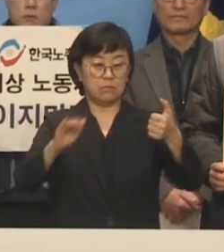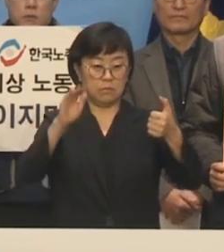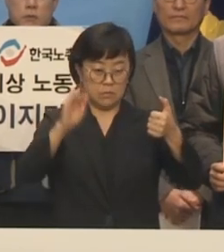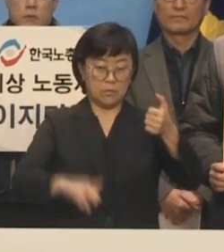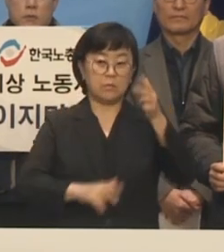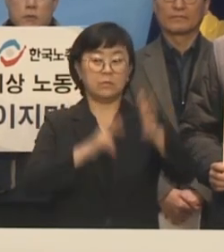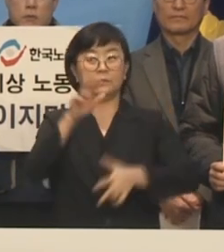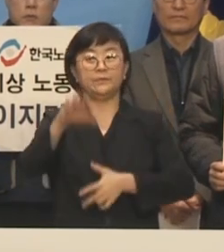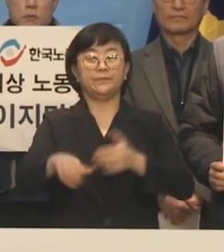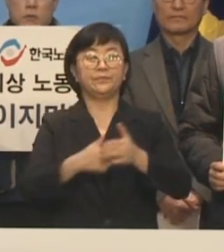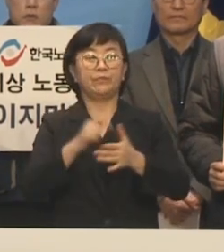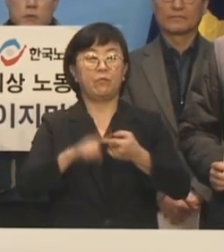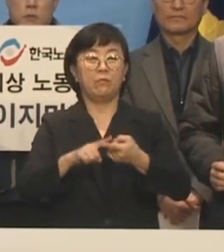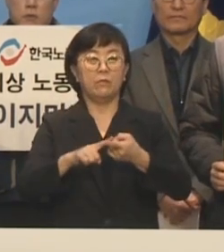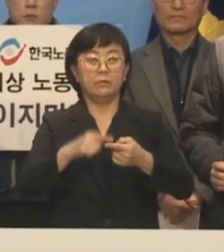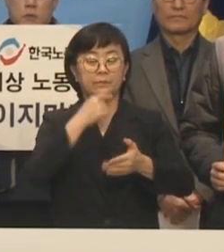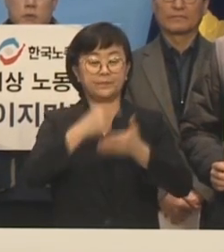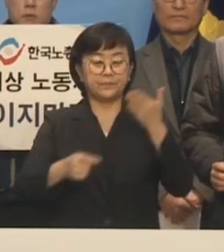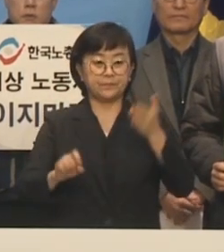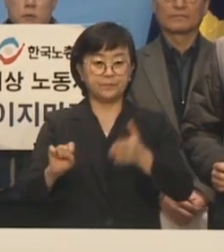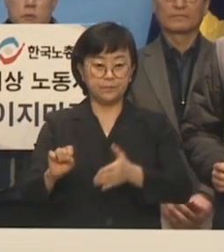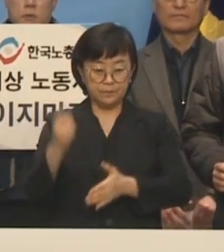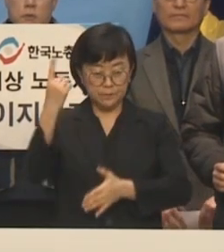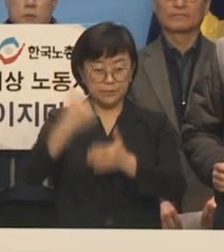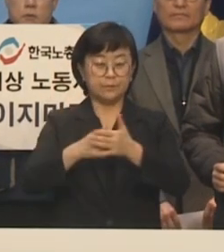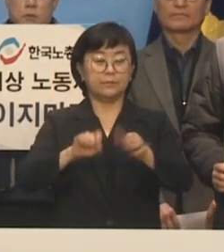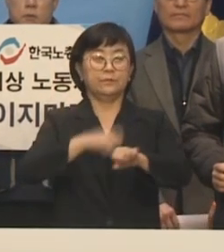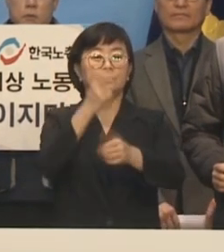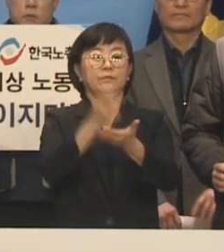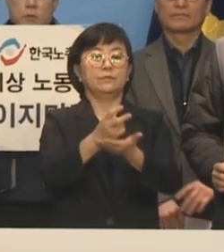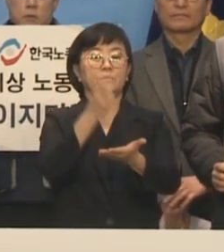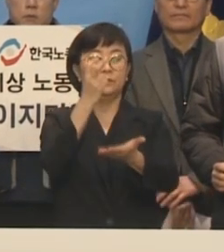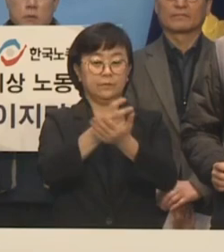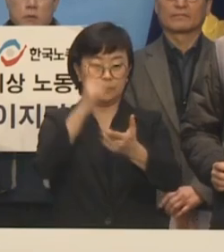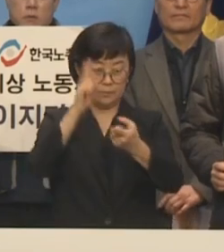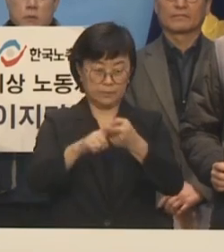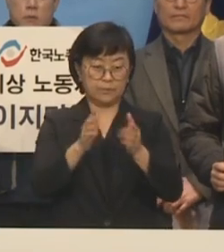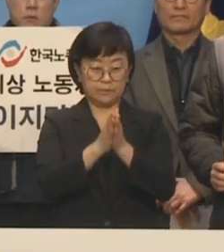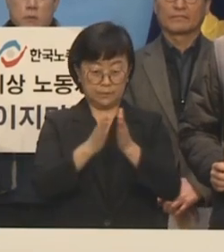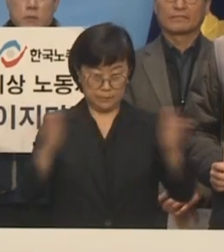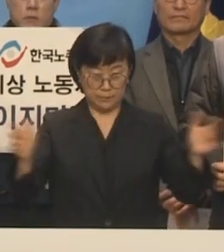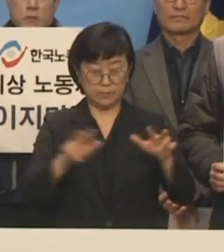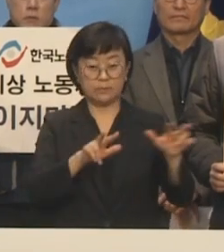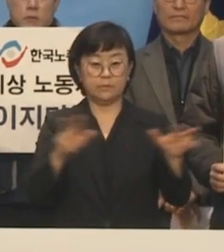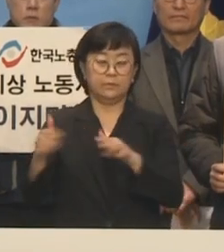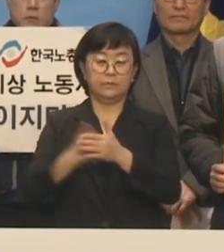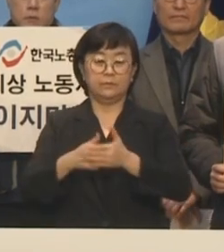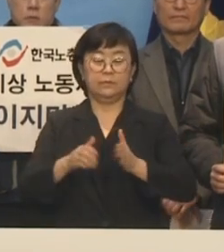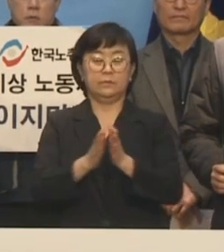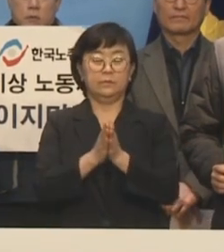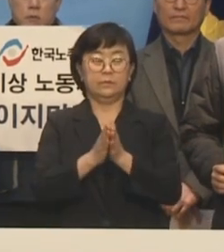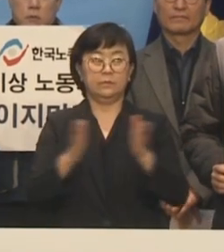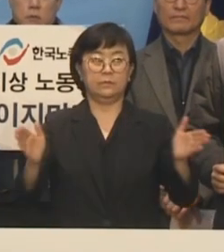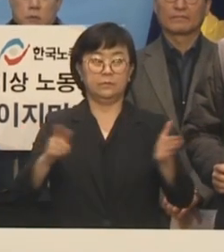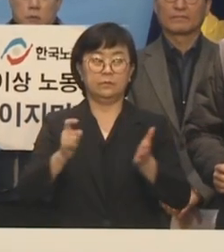50인 미만 사업장에 대한 중대재해처벌법 법대로 즉각 실시할 것을 촉구합니다.